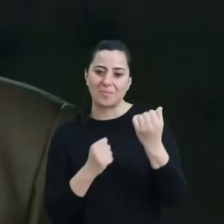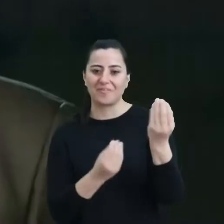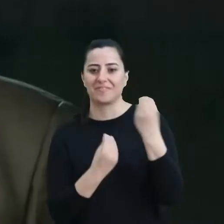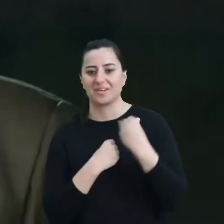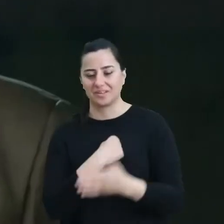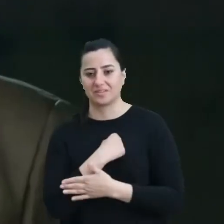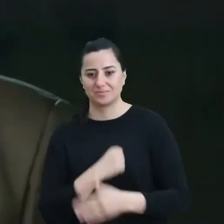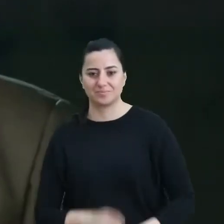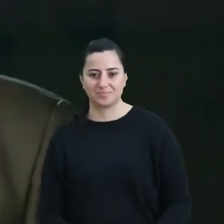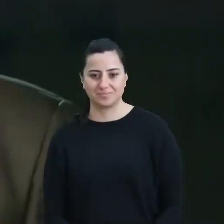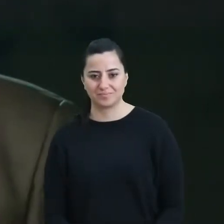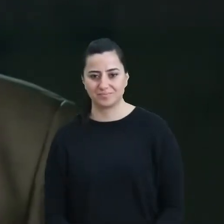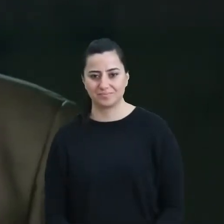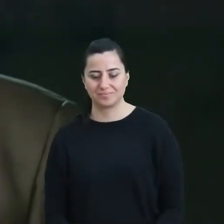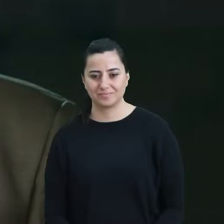gönderivecek.